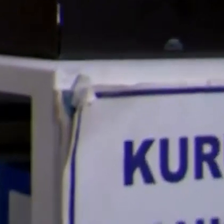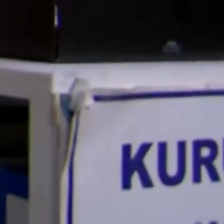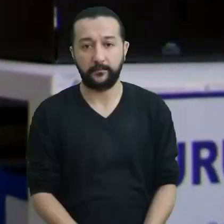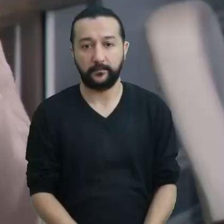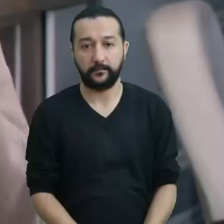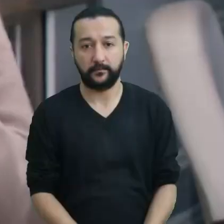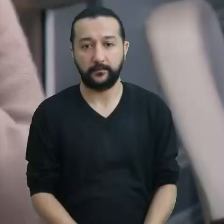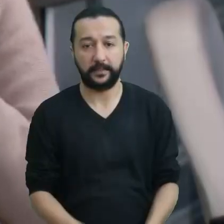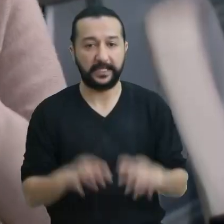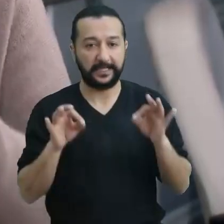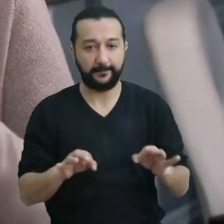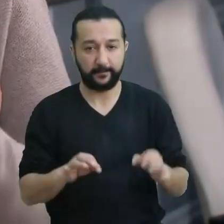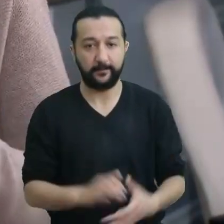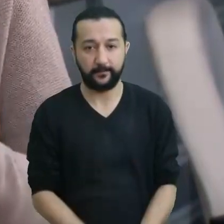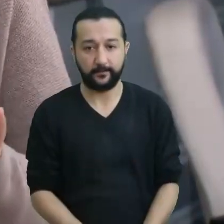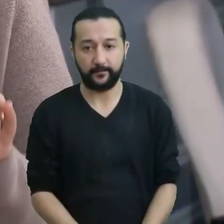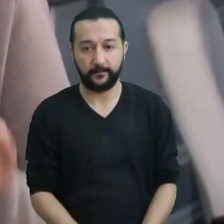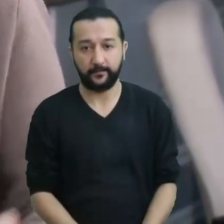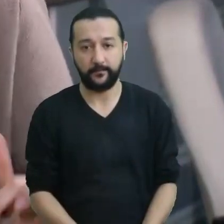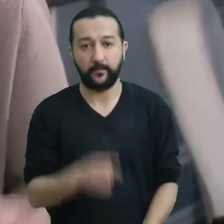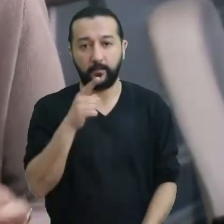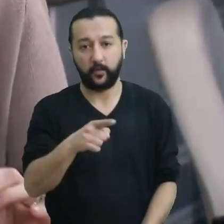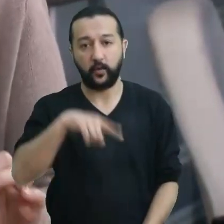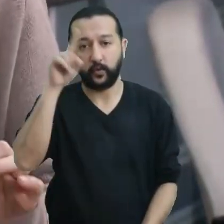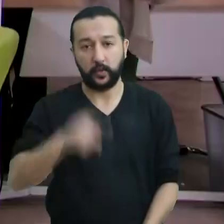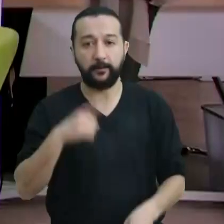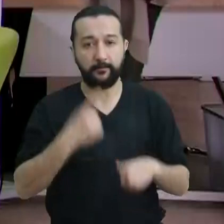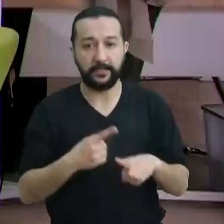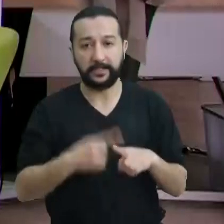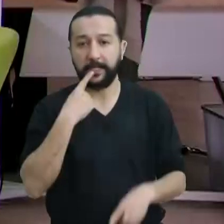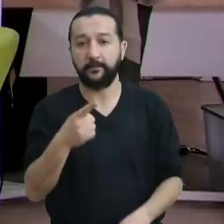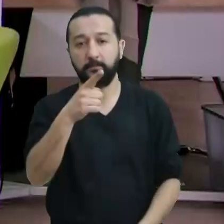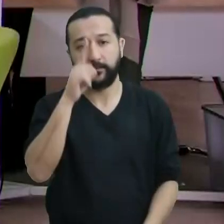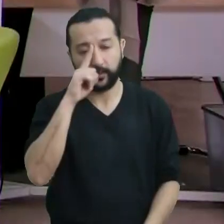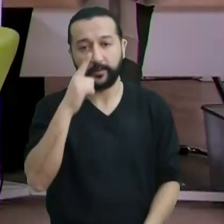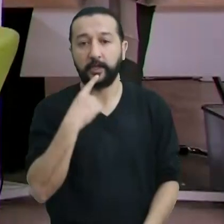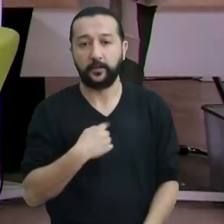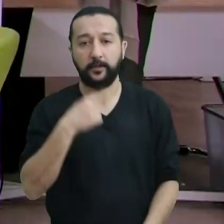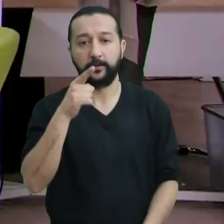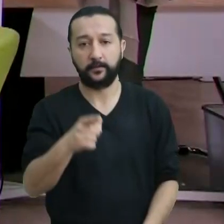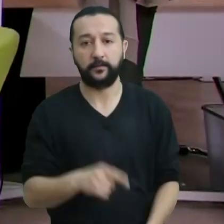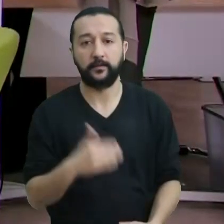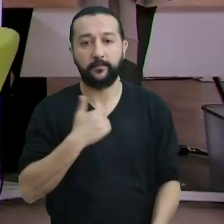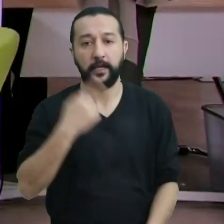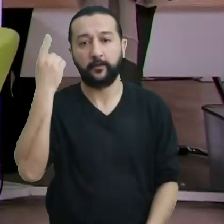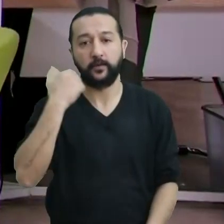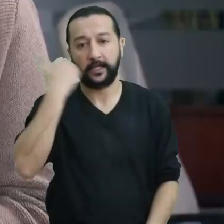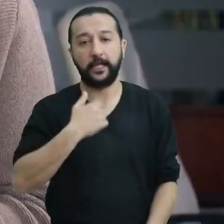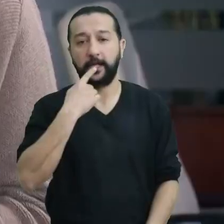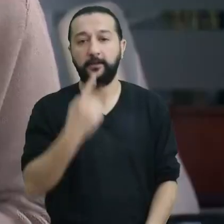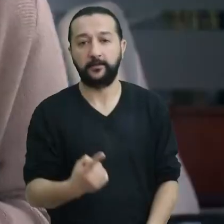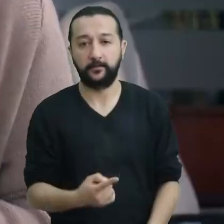kağıtta pazar parantez şimdi, içinde doğru yazılı. Bugüne pazar diyelim. Müdür bey siz söyleyin. Ben dün yalan